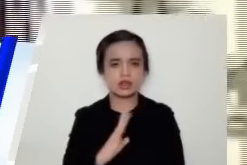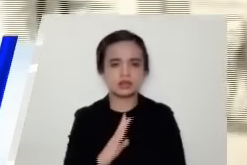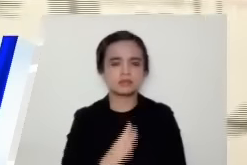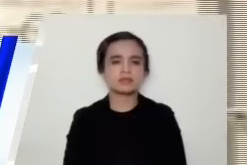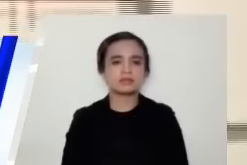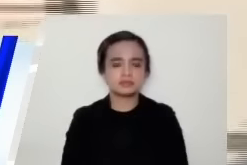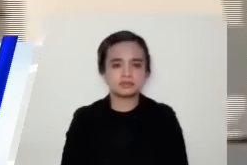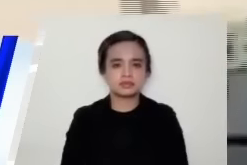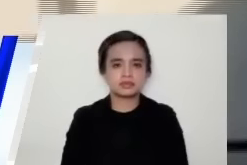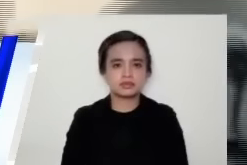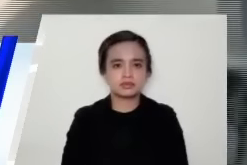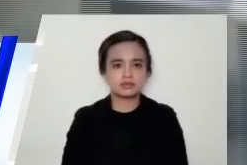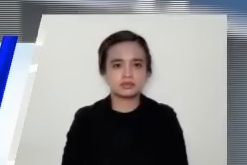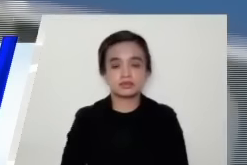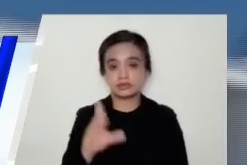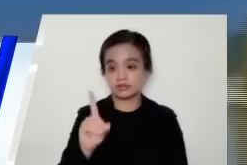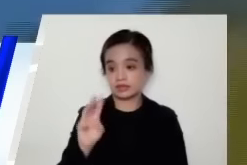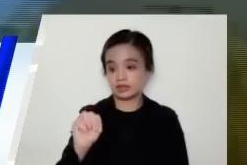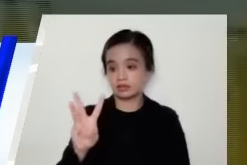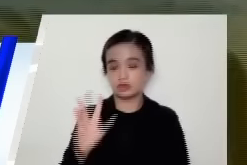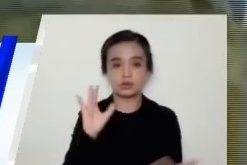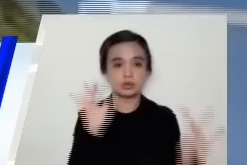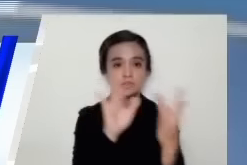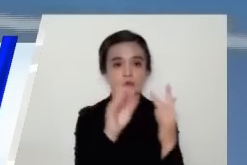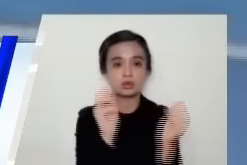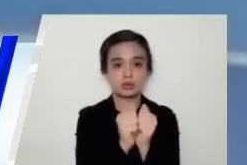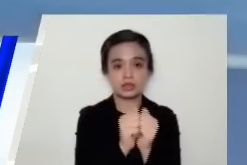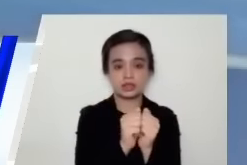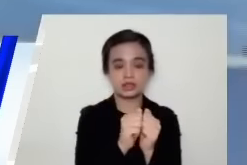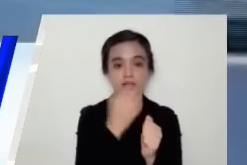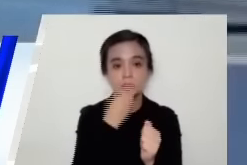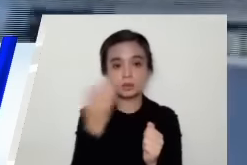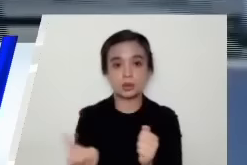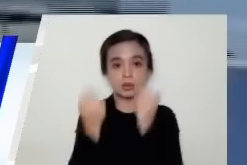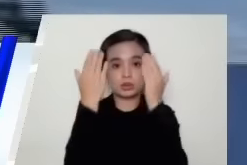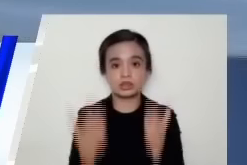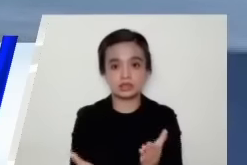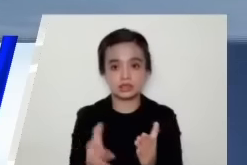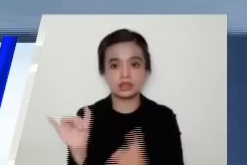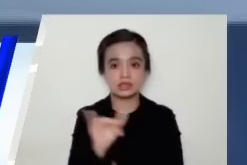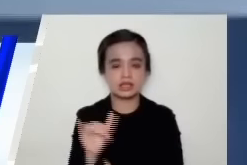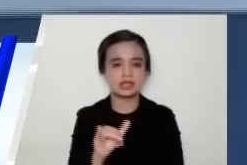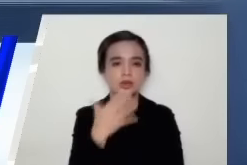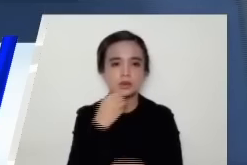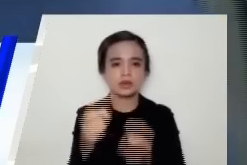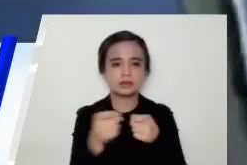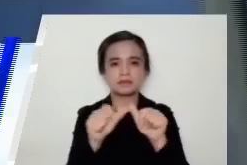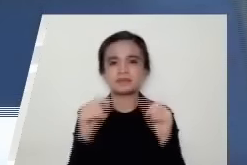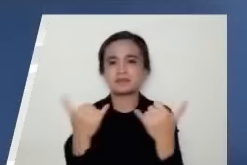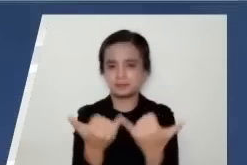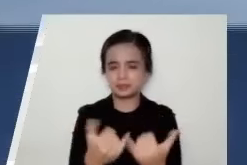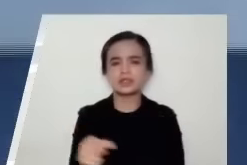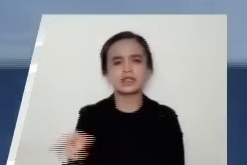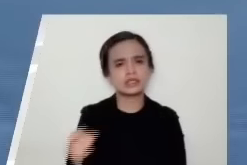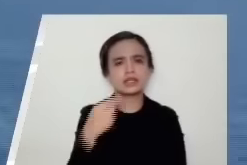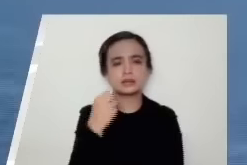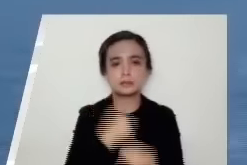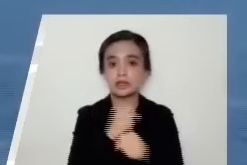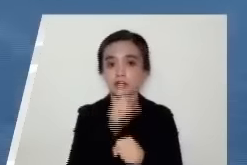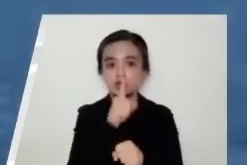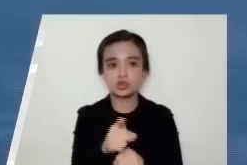Nakipag-ugnayan na rin po ang DMW sa agent ng ship owners at sa manning agency. Siniguro rin nila na hindi titigil ang